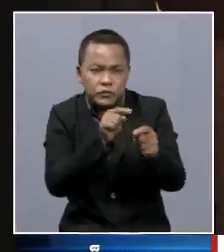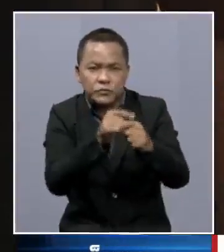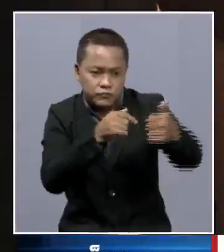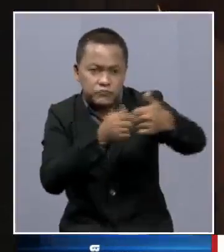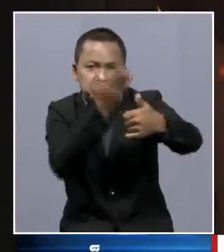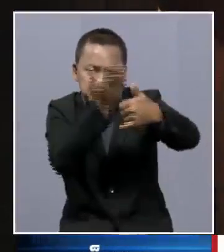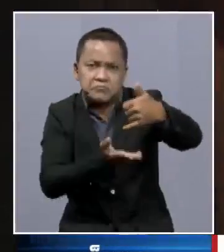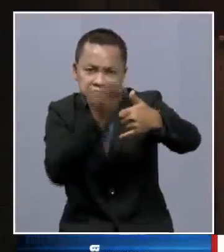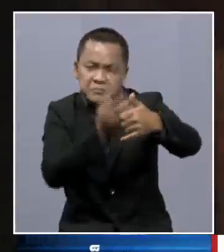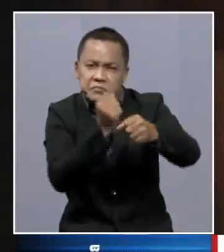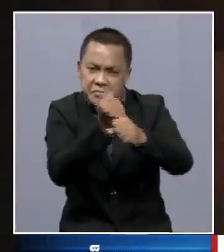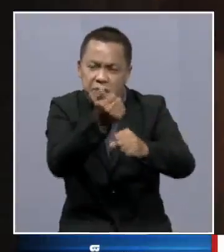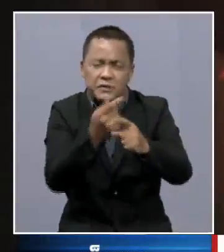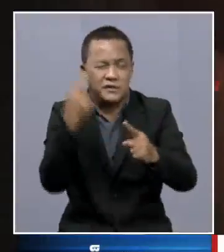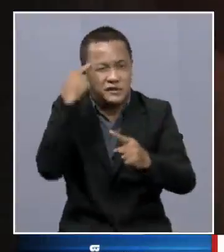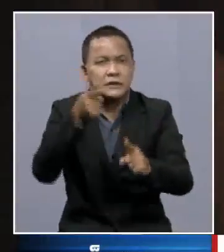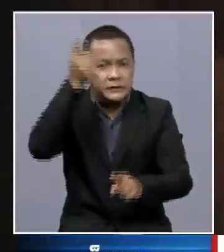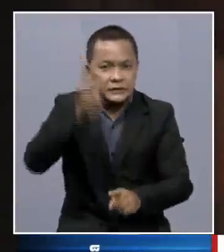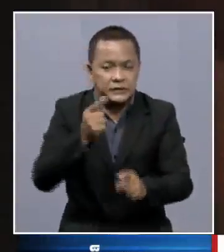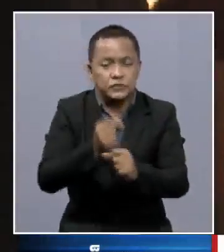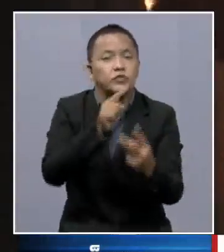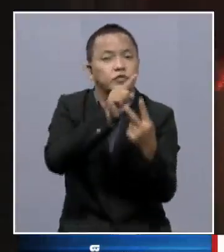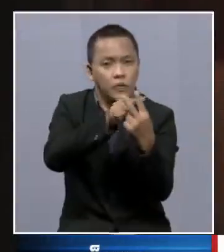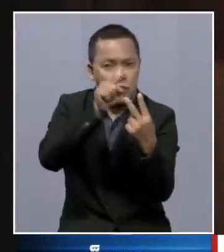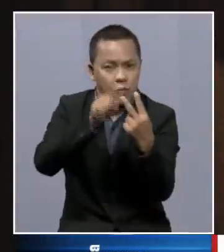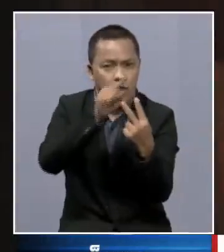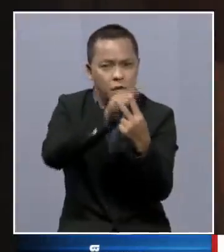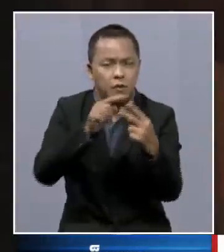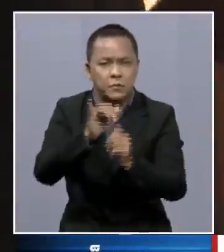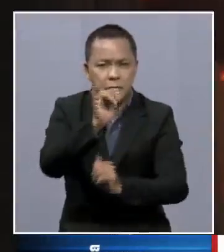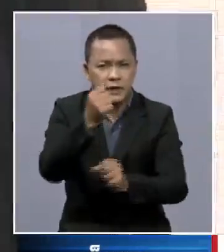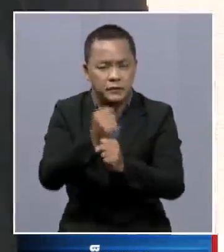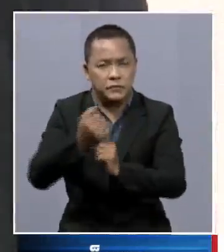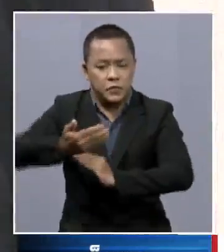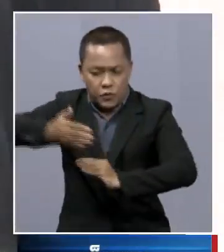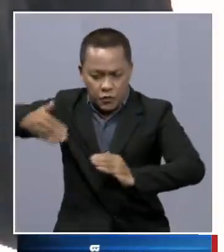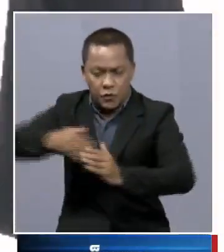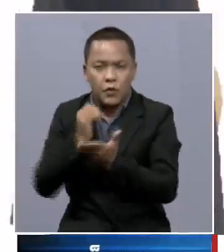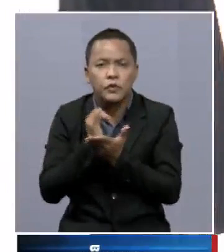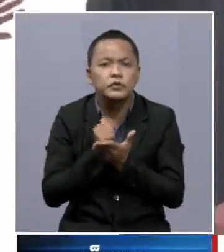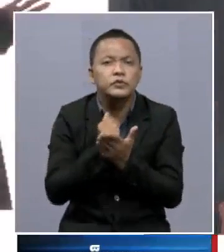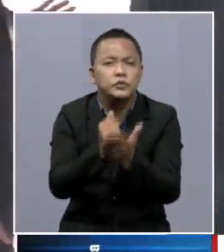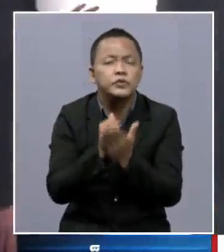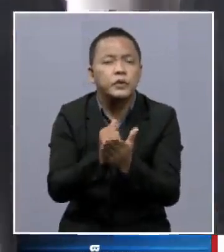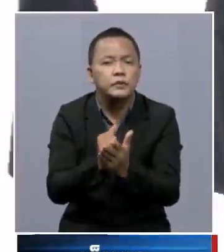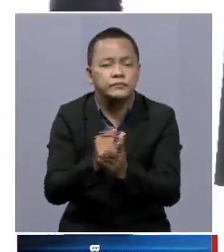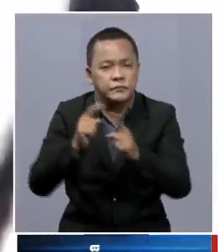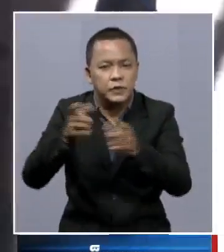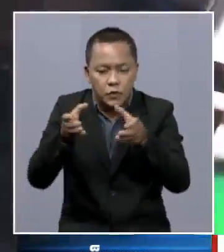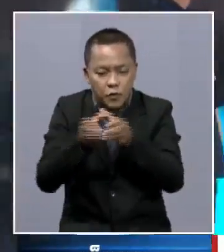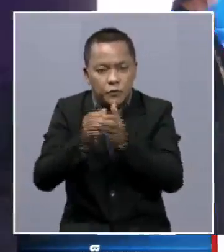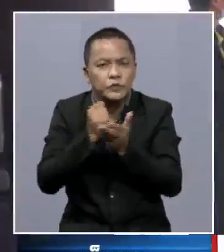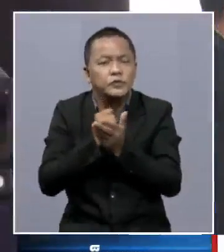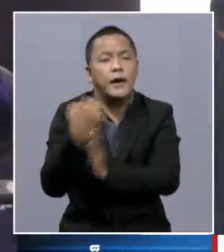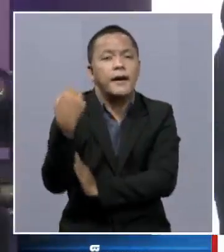ในตัวแล้วในคามเป็นจริงทั้ง 2 คนเองก็มีแคอัพในเชิงรัฐพันลึกหรวลุม